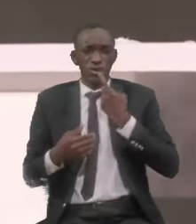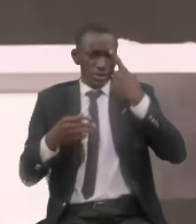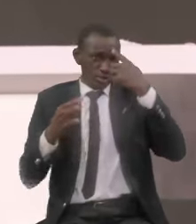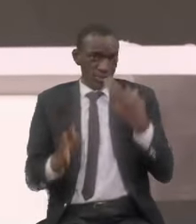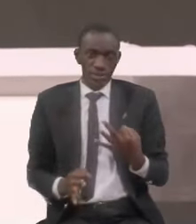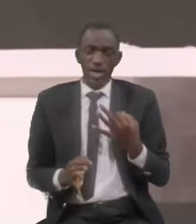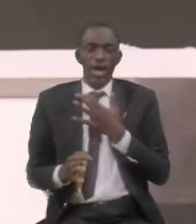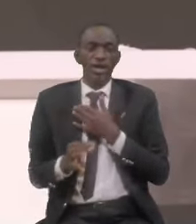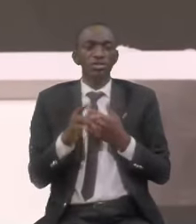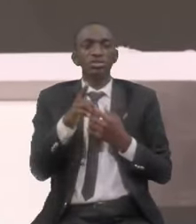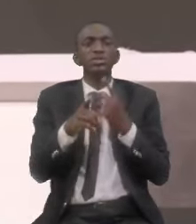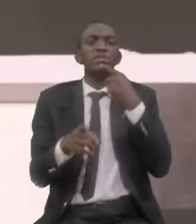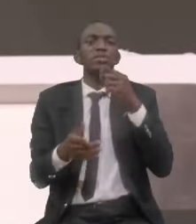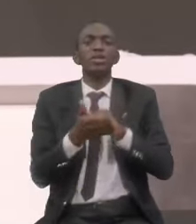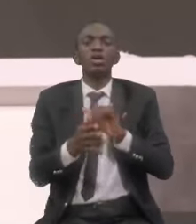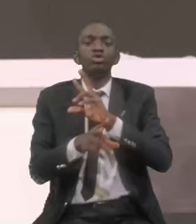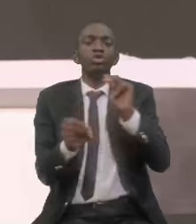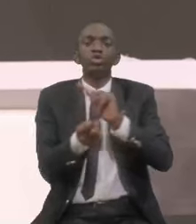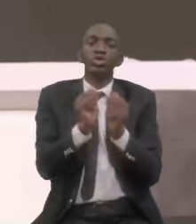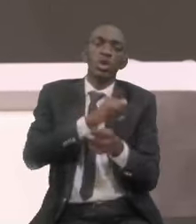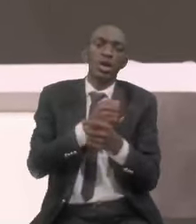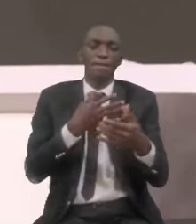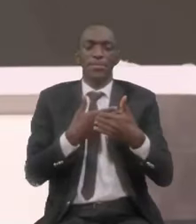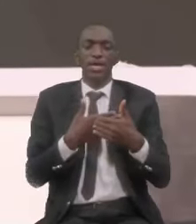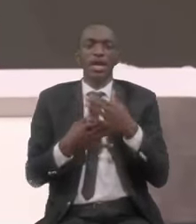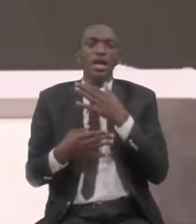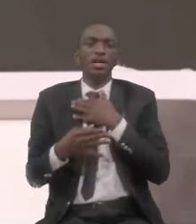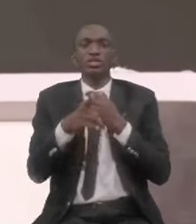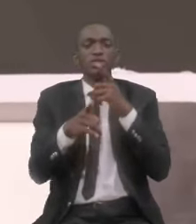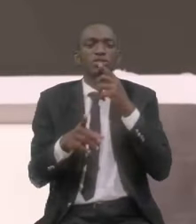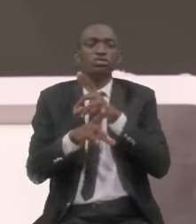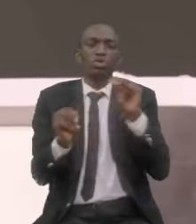dis, point de retour, point de retour.